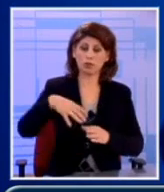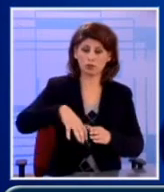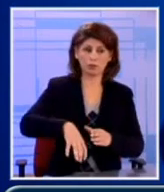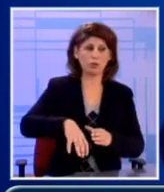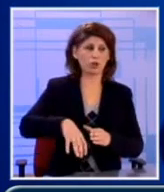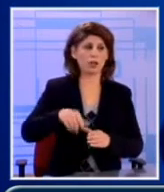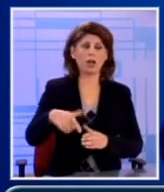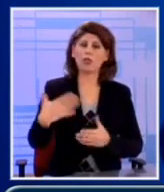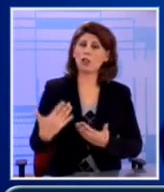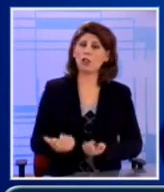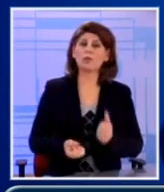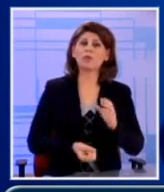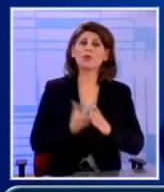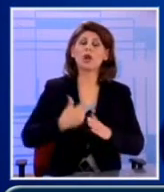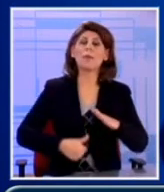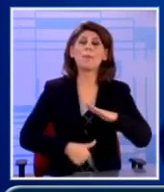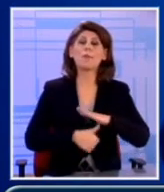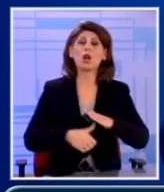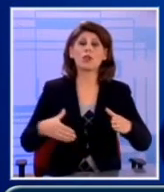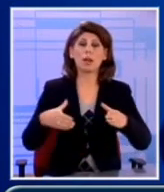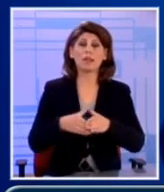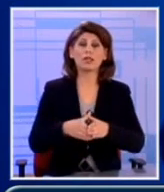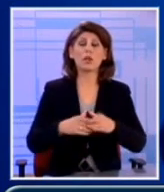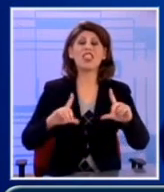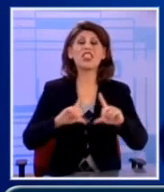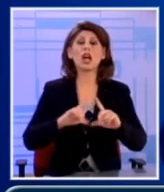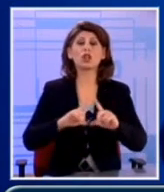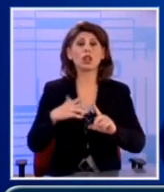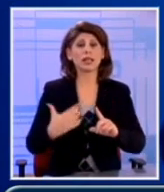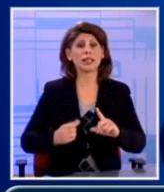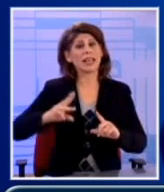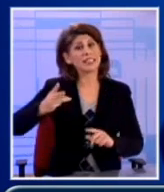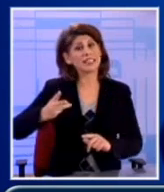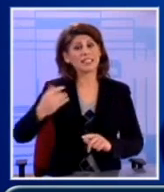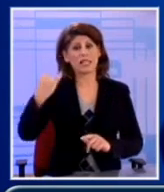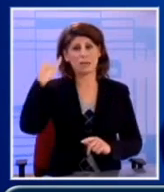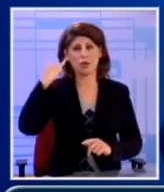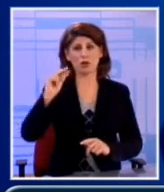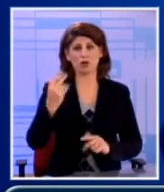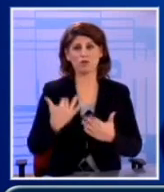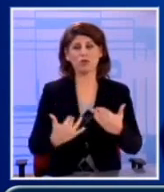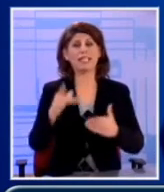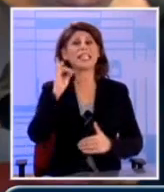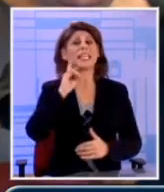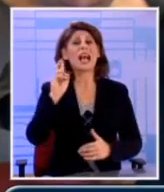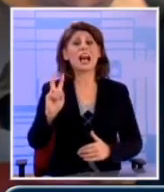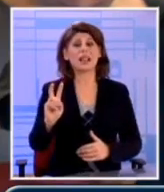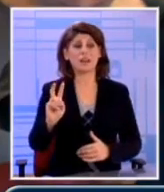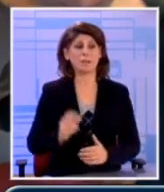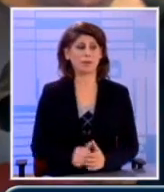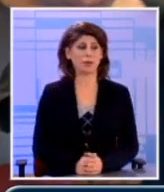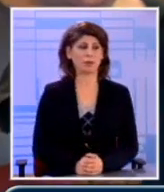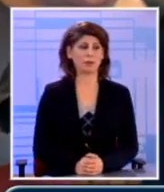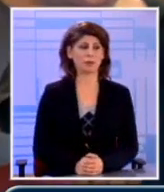τη νέα πρόεδρο της Επιτροπής Δεοντολογίας που είναι η τρίτη αντιπρόεδρος της Βουλής, η κυρία Χαραλαμπίδου.